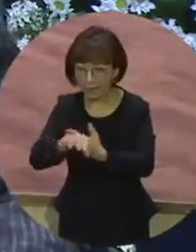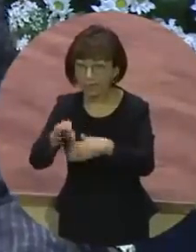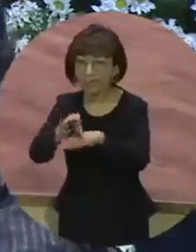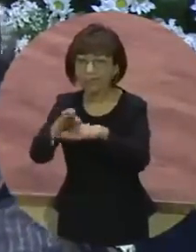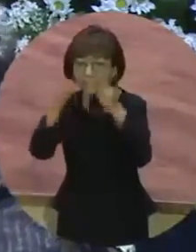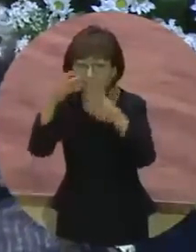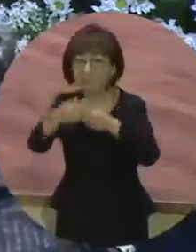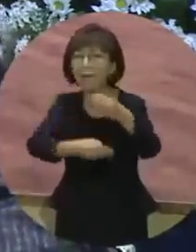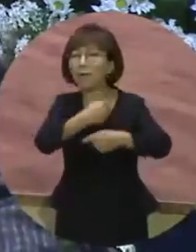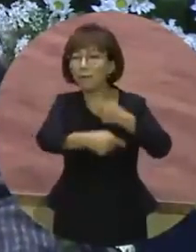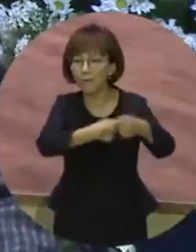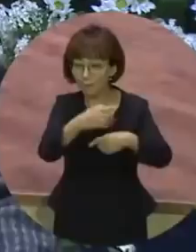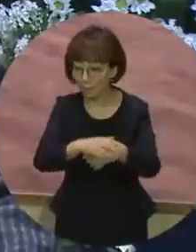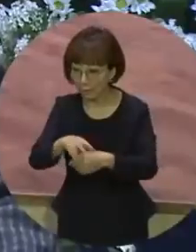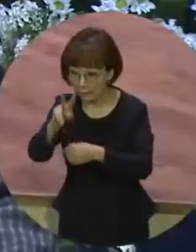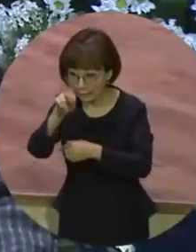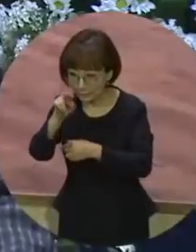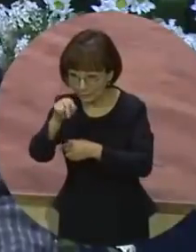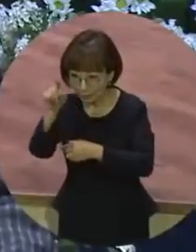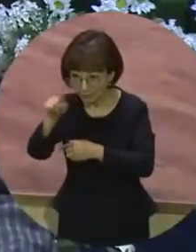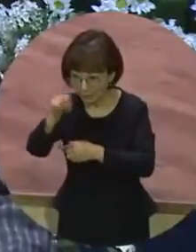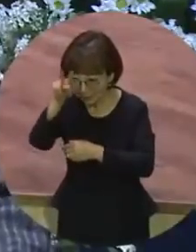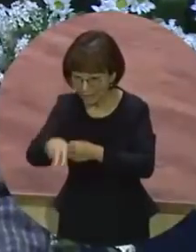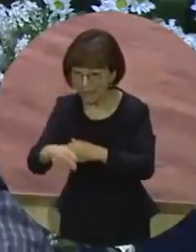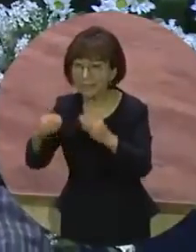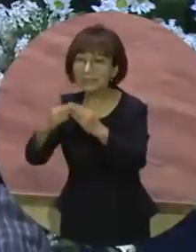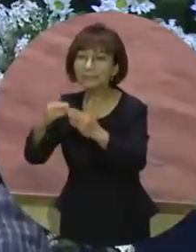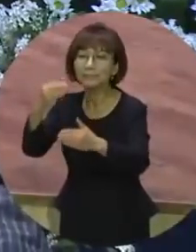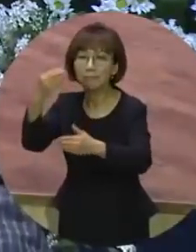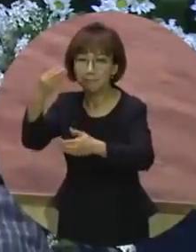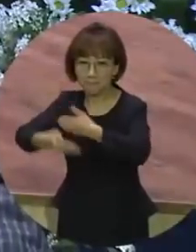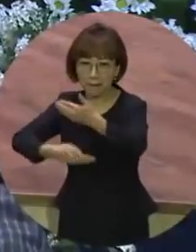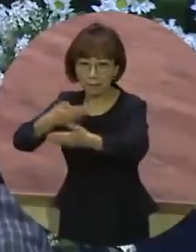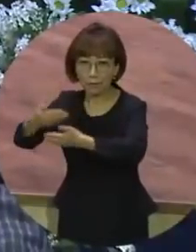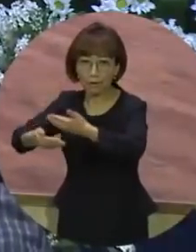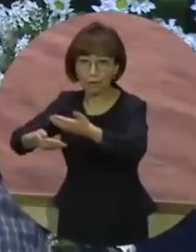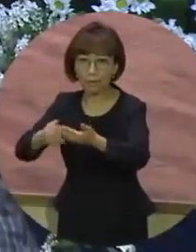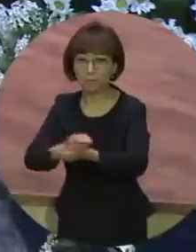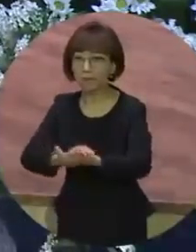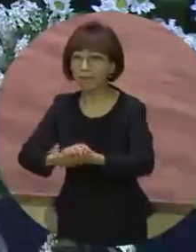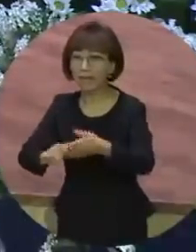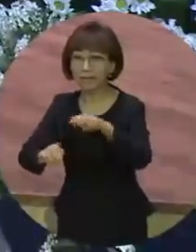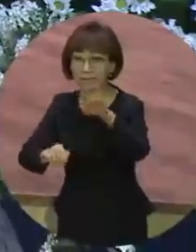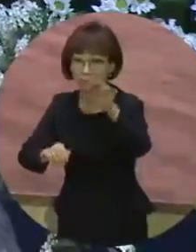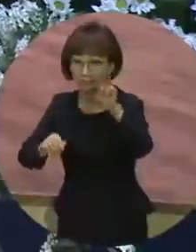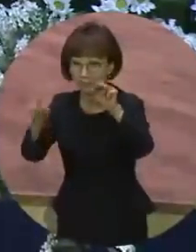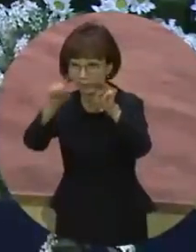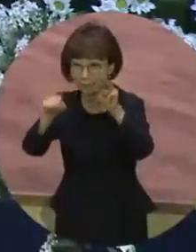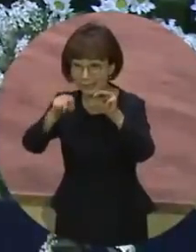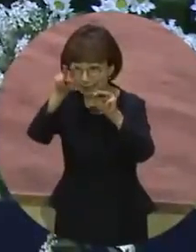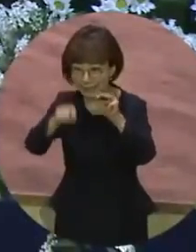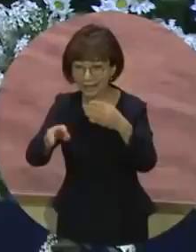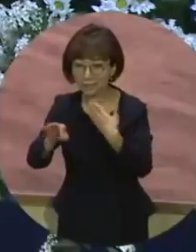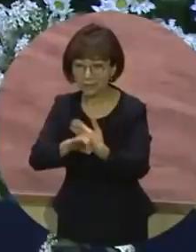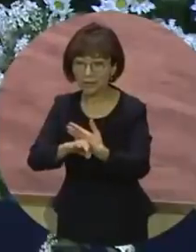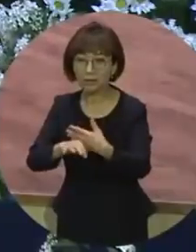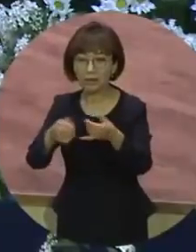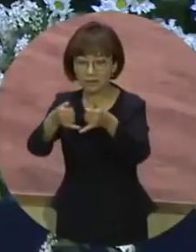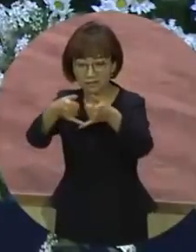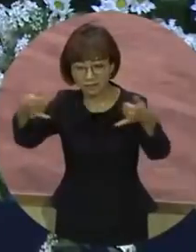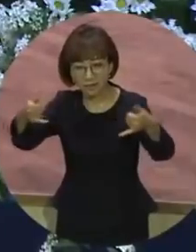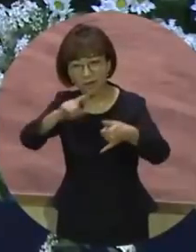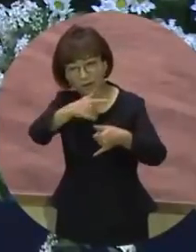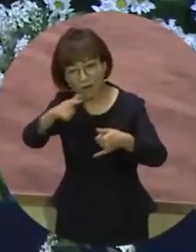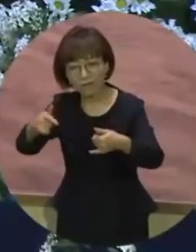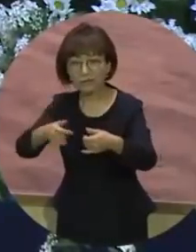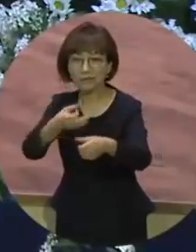시대는 집을 바꿔요. 3만 달러 시대가 되면 가구를 바꾼다. 가구들을 바꿔. 자, 우리나라가 지금 3만 달러 시대에